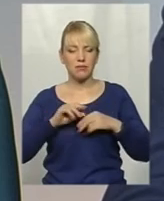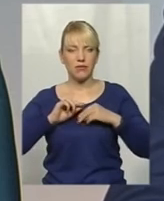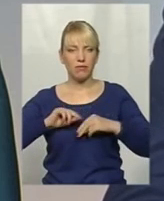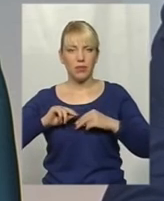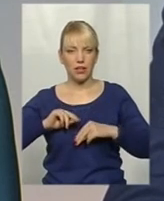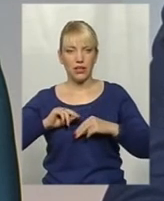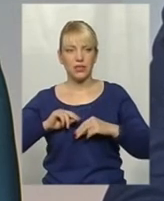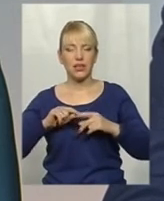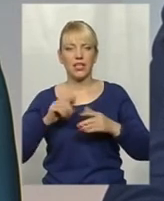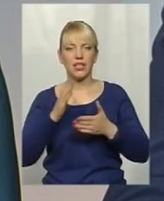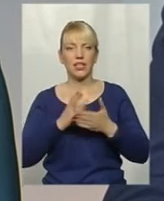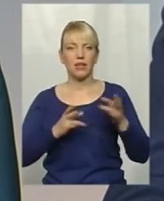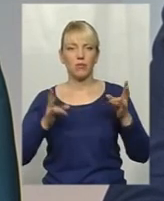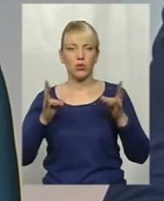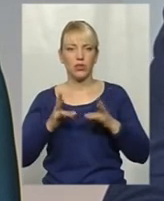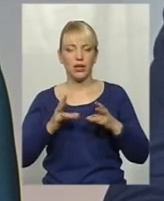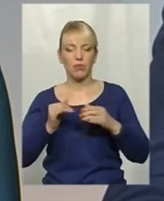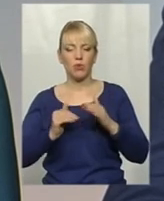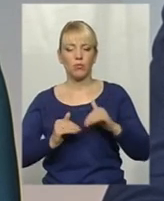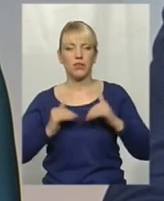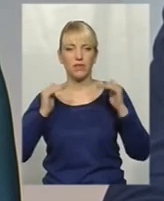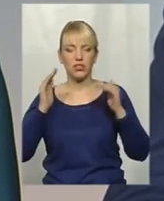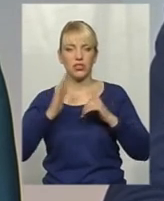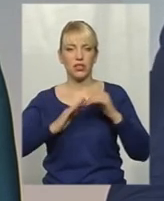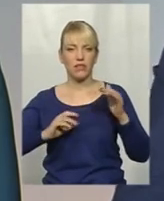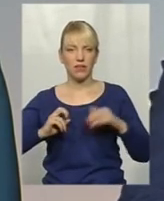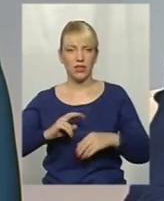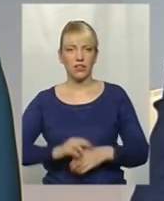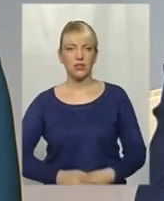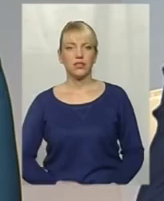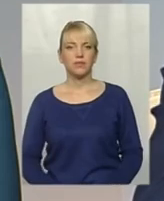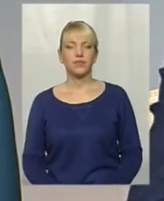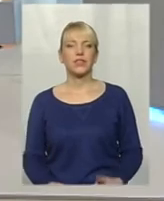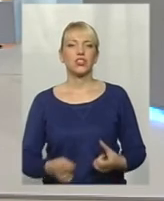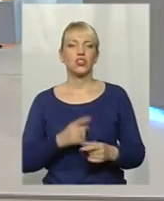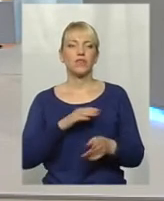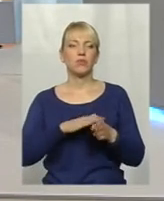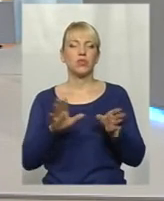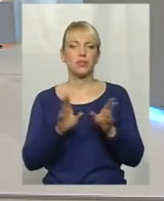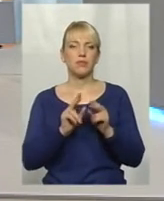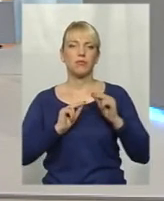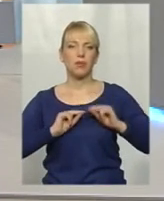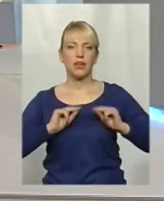правильно, є потреба підвищити їхню кваліфікацію, і це сьогодні відбувається. Чи відбувається співпраця з